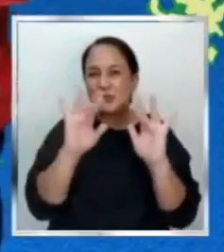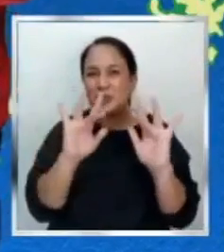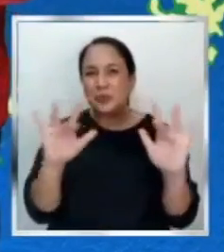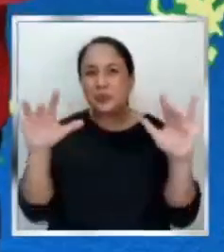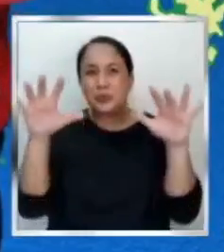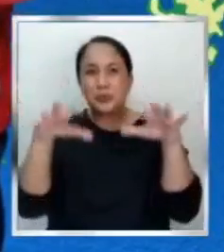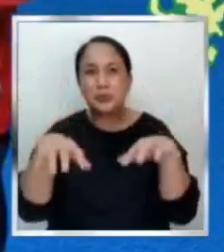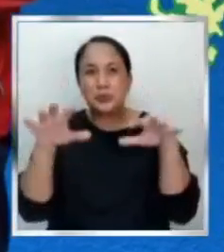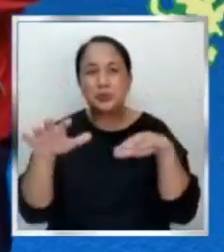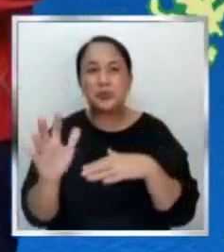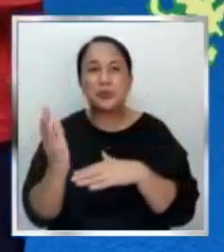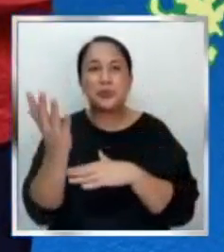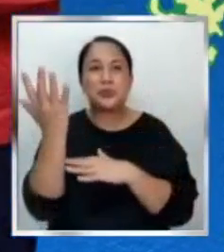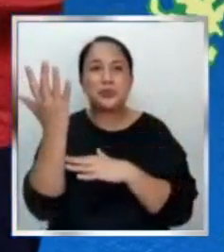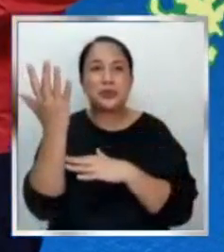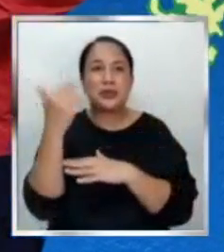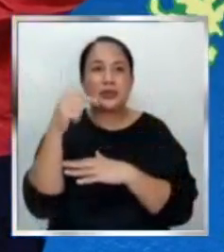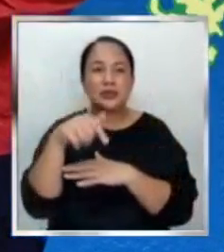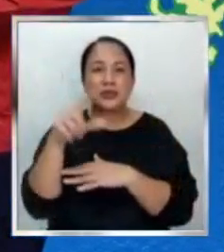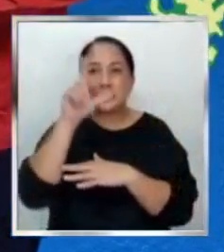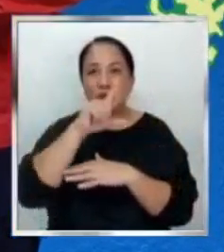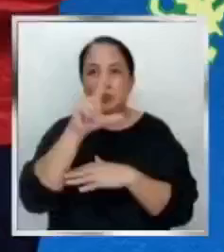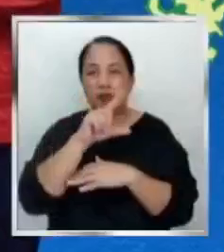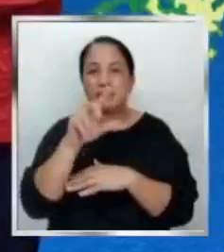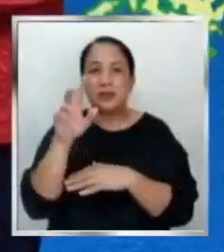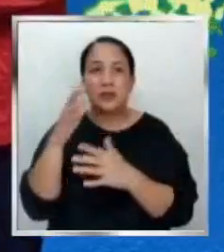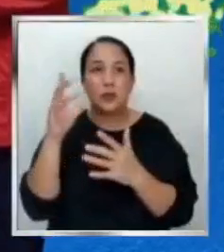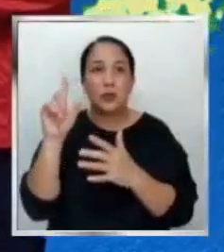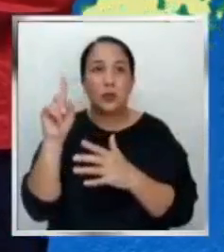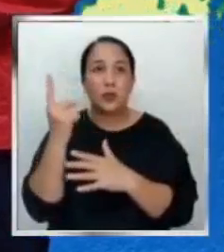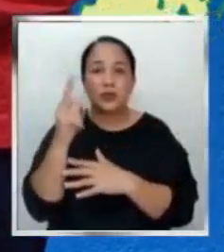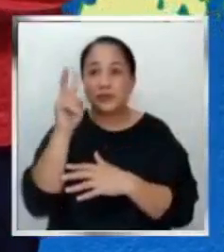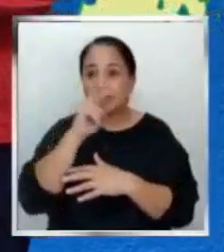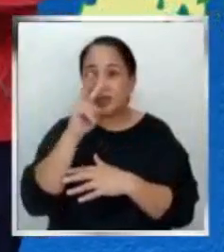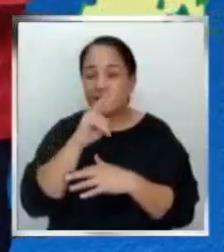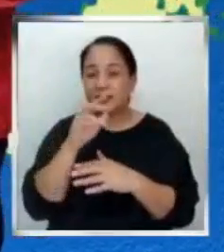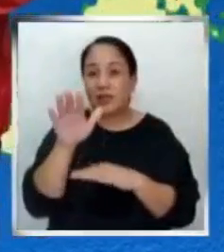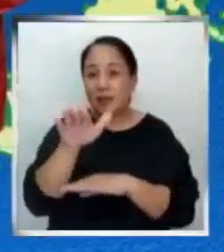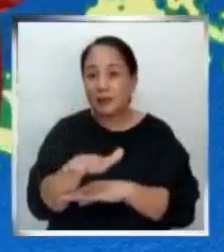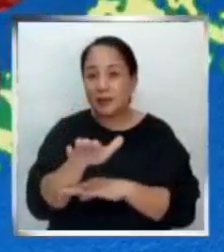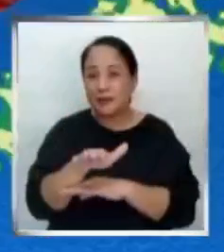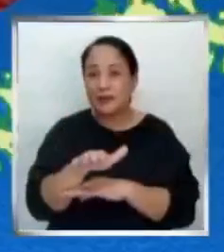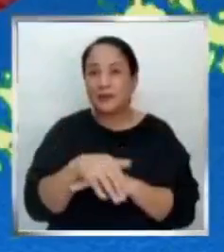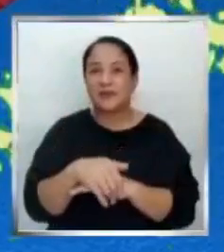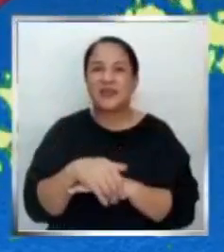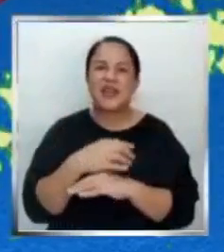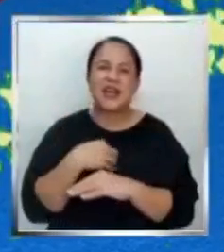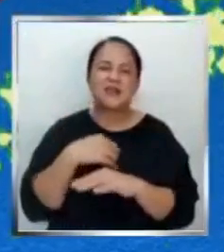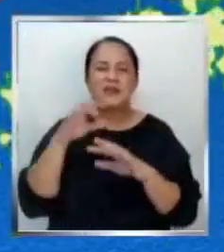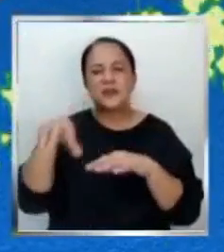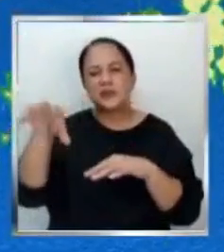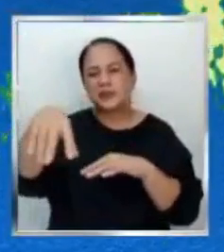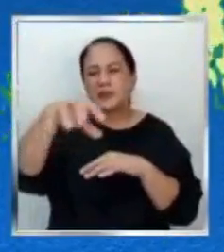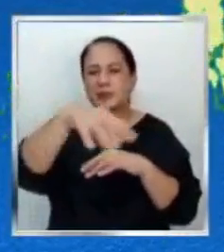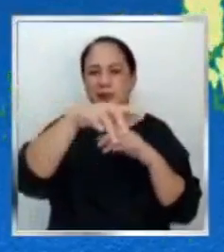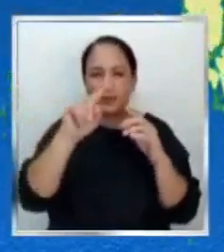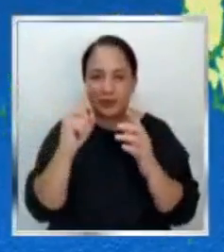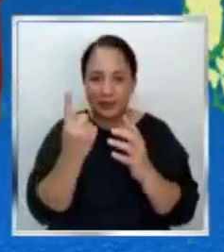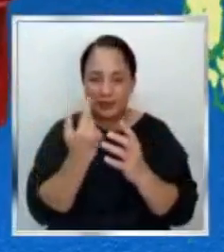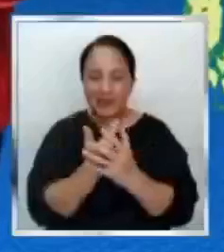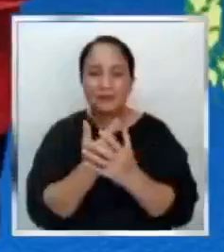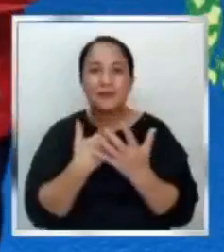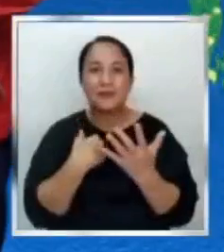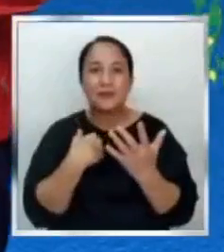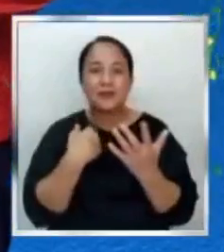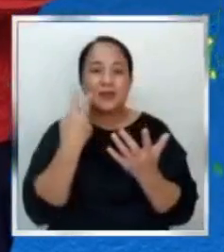umaga dito sa Luzon at Mindanao, maliban niya sa Visayas. Pagdating ng hapon, mga thunderstorms pa rin ang maaasahan